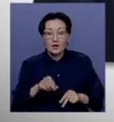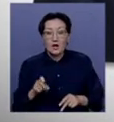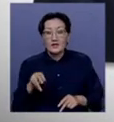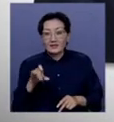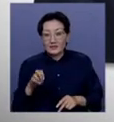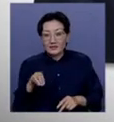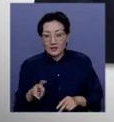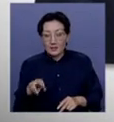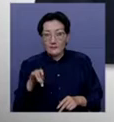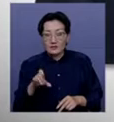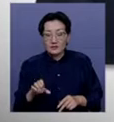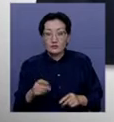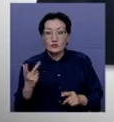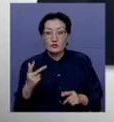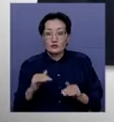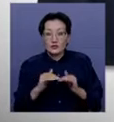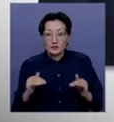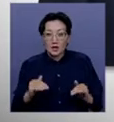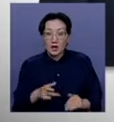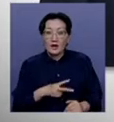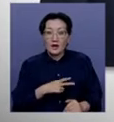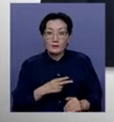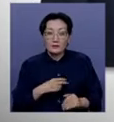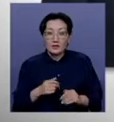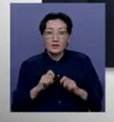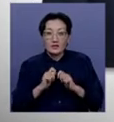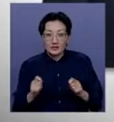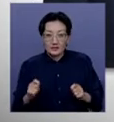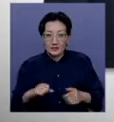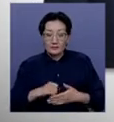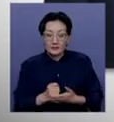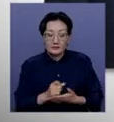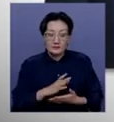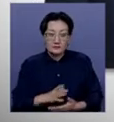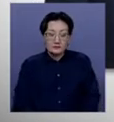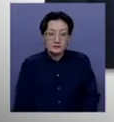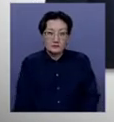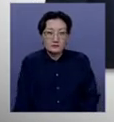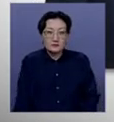Абдықанов Дастан Маратжанұлы үшінші дәрежелі айбын орденімен наградталсын деп бекітілген.